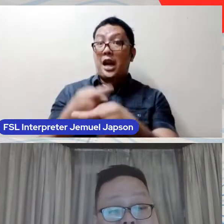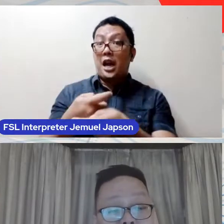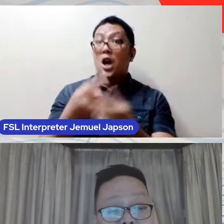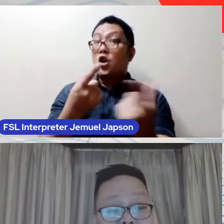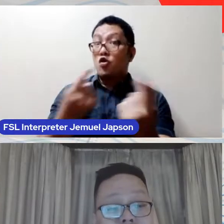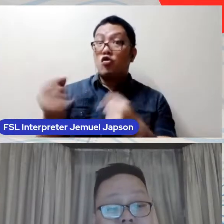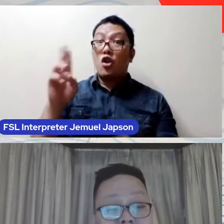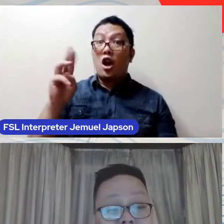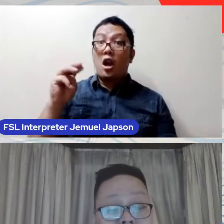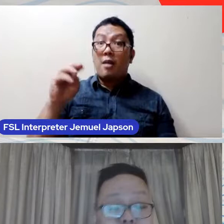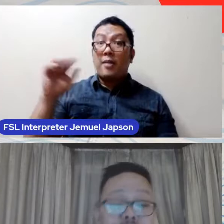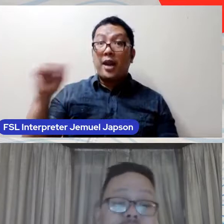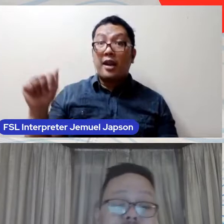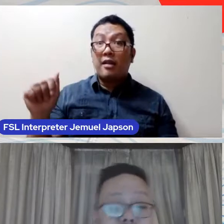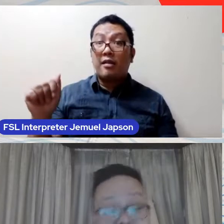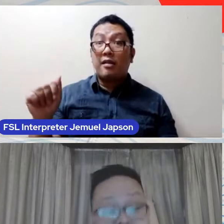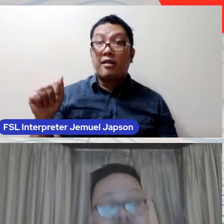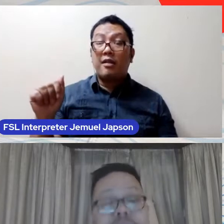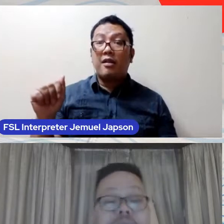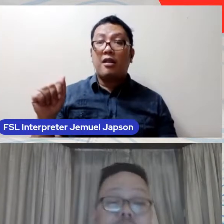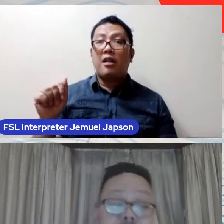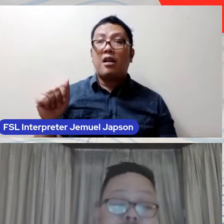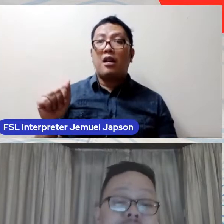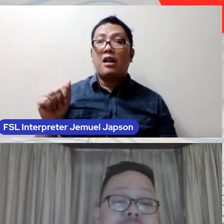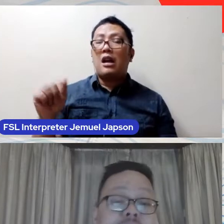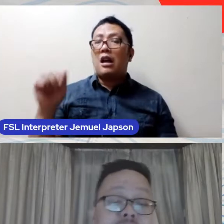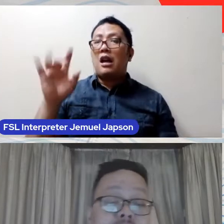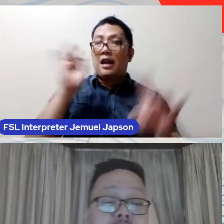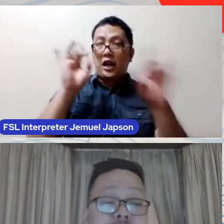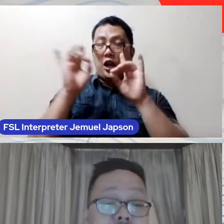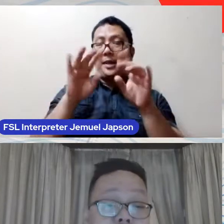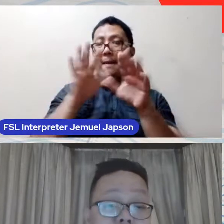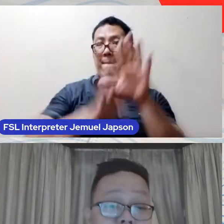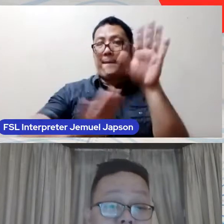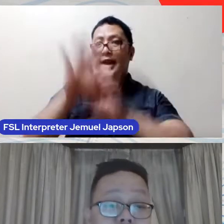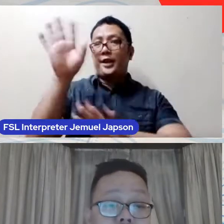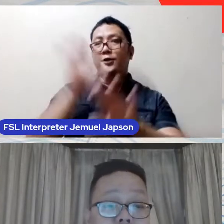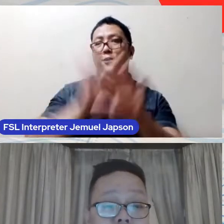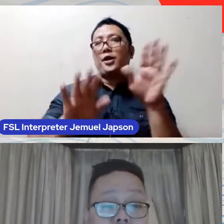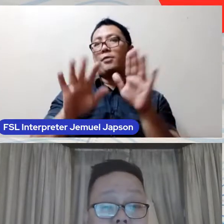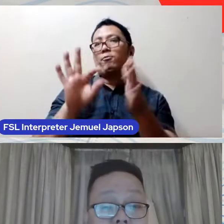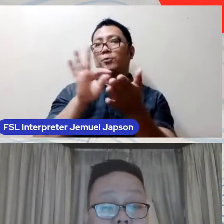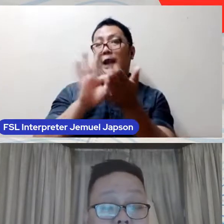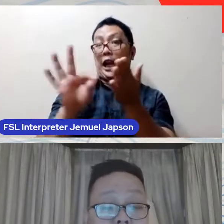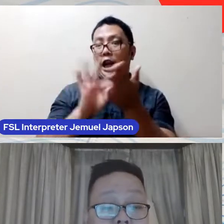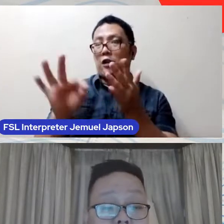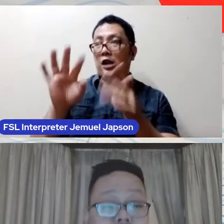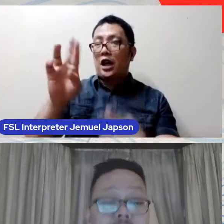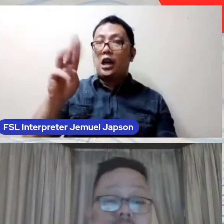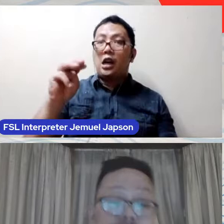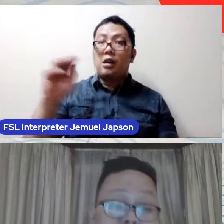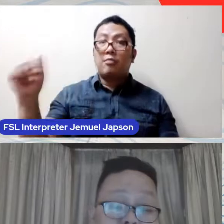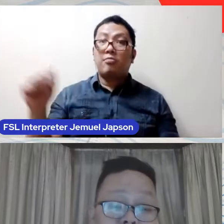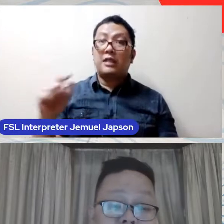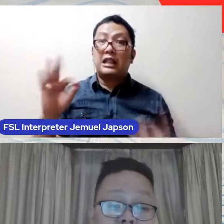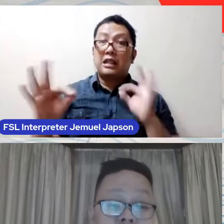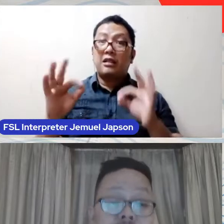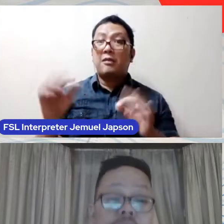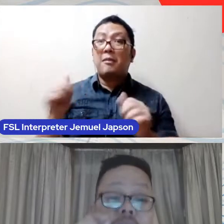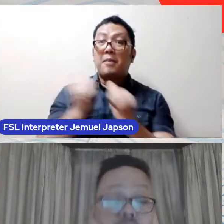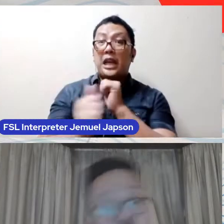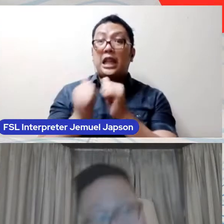RMA. Imagine, so kunwari, again, like I said, pumili tayo ng 757 ballot boxes. That